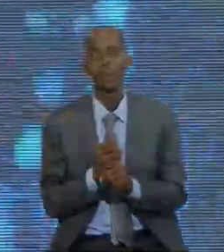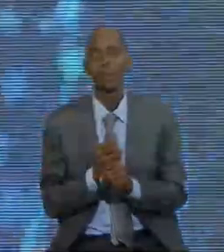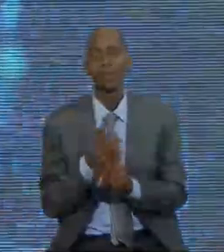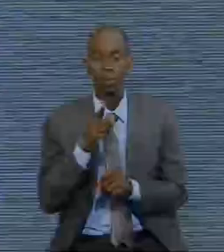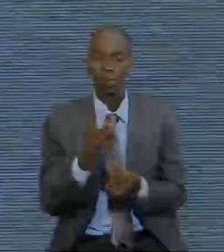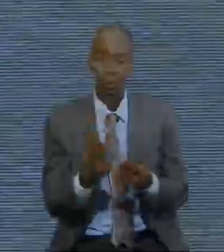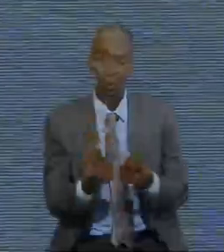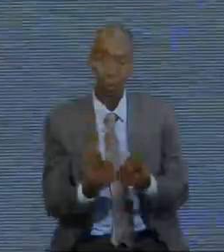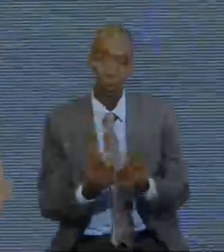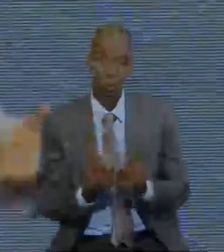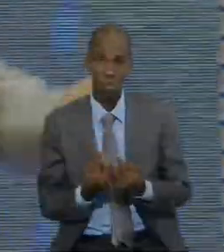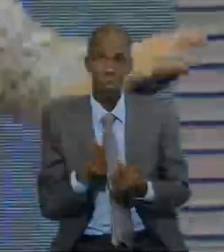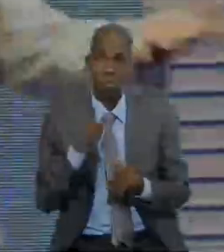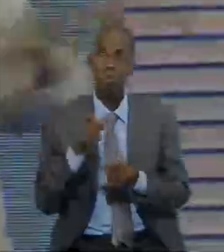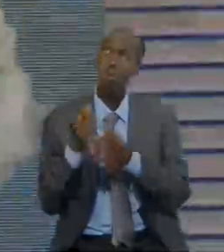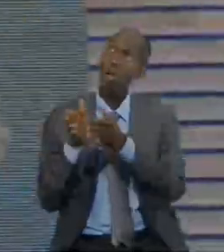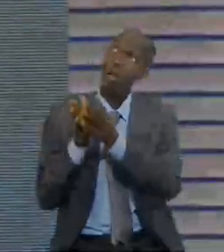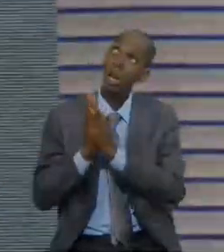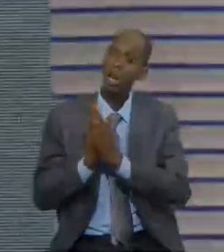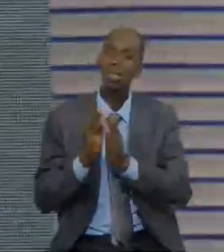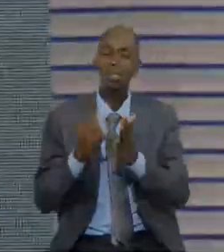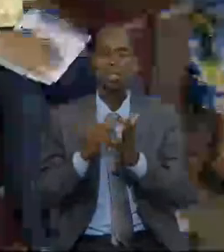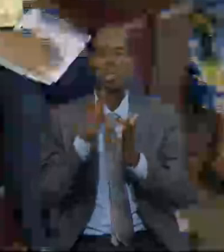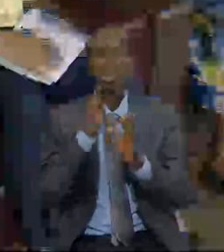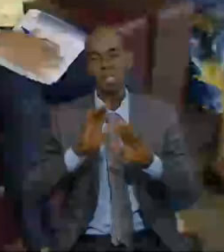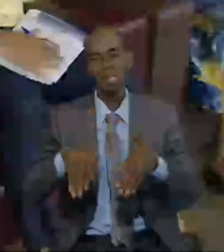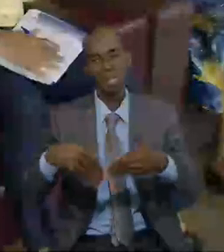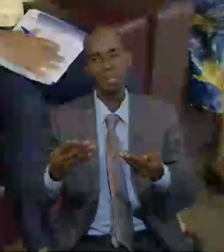tu viens tu demandes et tu reçois